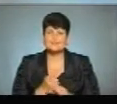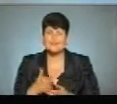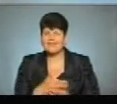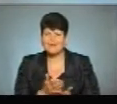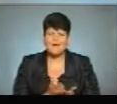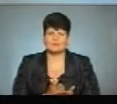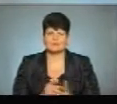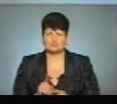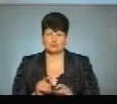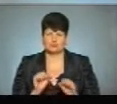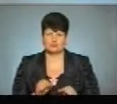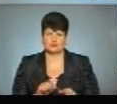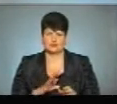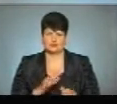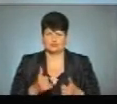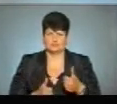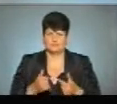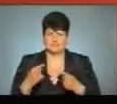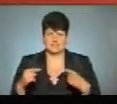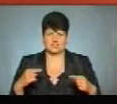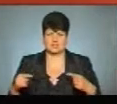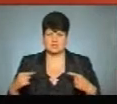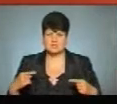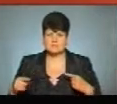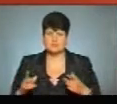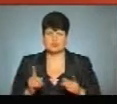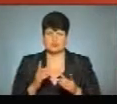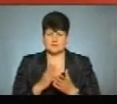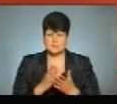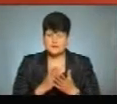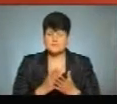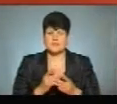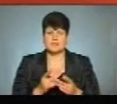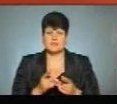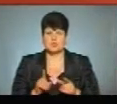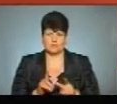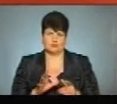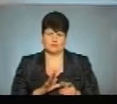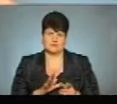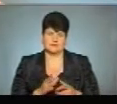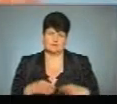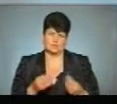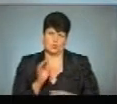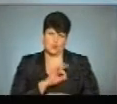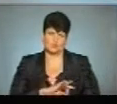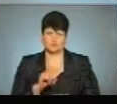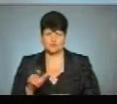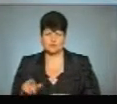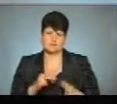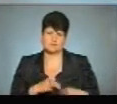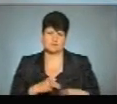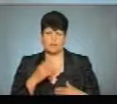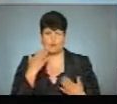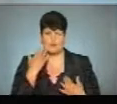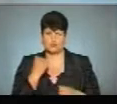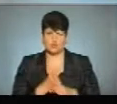якісно, так, щоб можна було інтегрувати з іншими інформаційними ресурсами, які діють в міській раді, і щоб це дійсно було приносило користь і мешканцям, і працівникам,